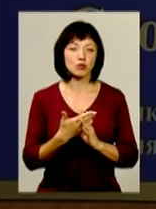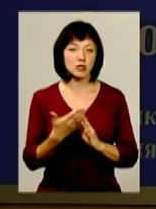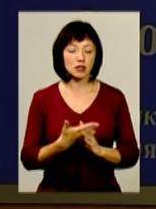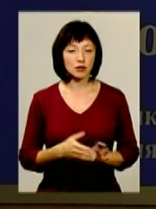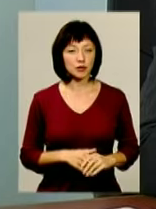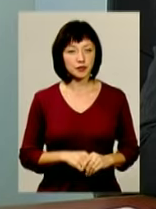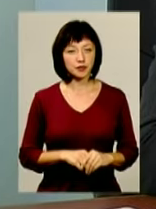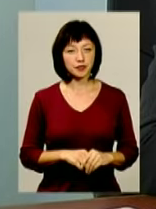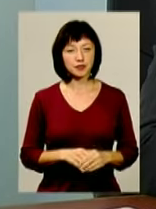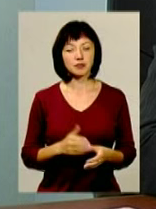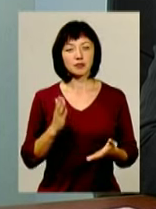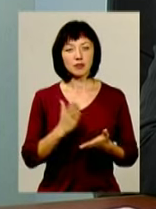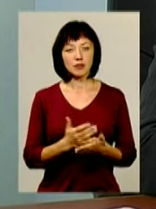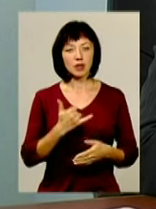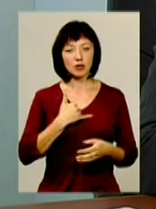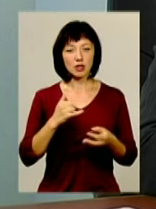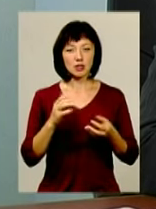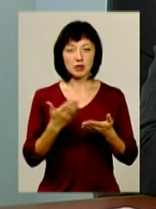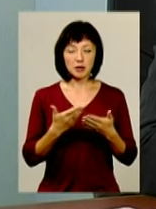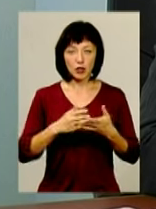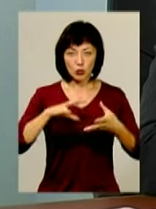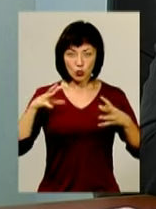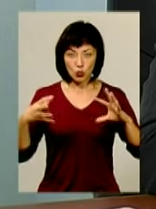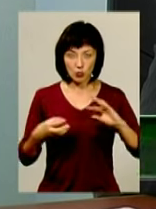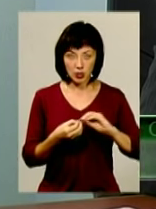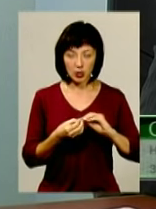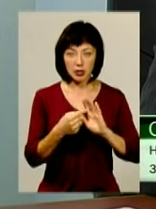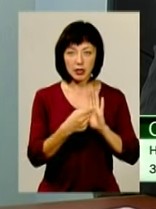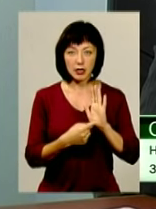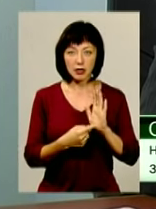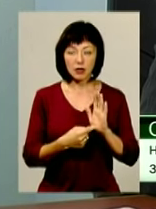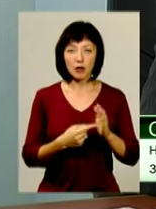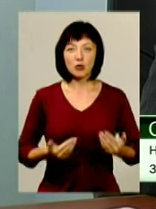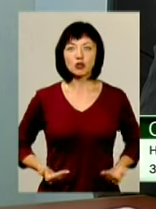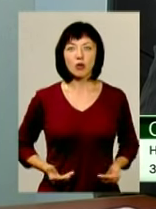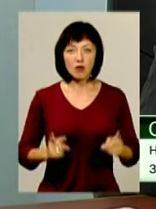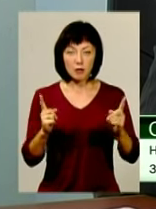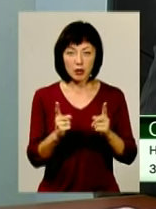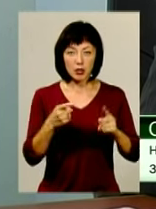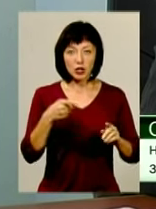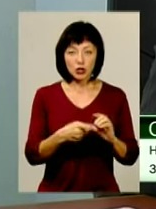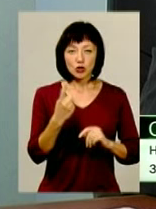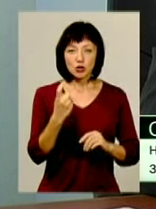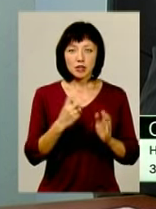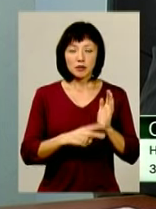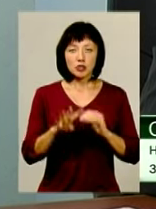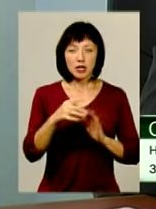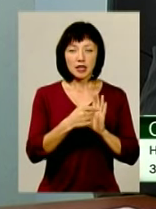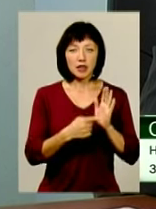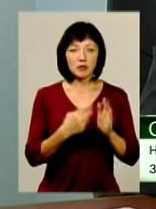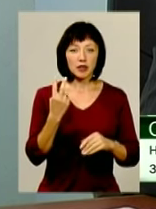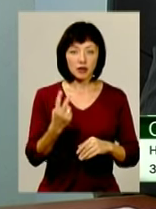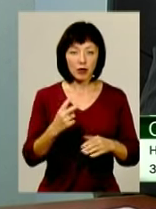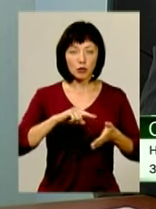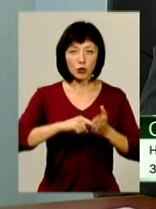Є в нас формула – сукупний дохід, визначаємо. Ділимо на прожитковий мінімум 1174, ділимо на 2